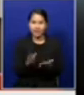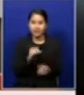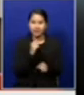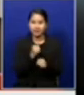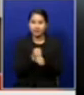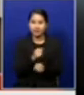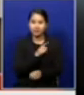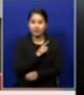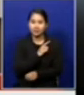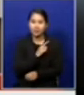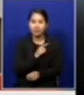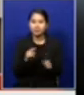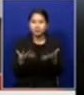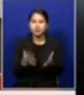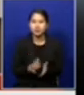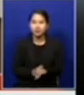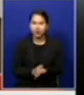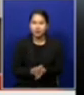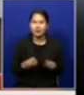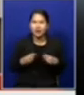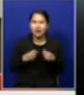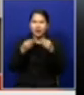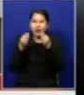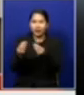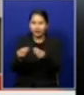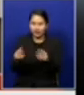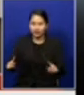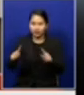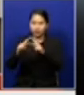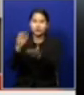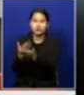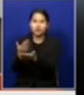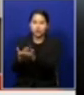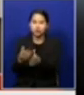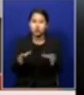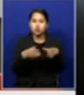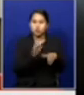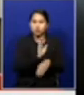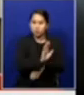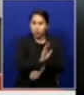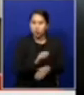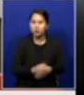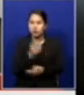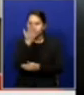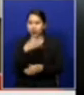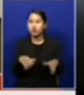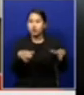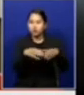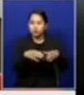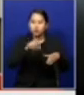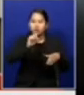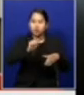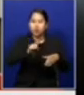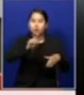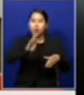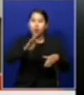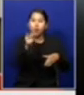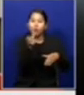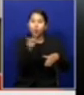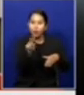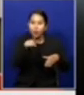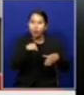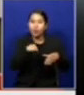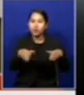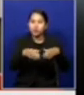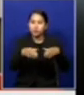าท่านแบ่งเฉพาะกระทรวงการคลังกับกลุ่มของท่านเพราะท่านไปตั้งสบค.ศูนย์บริหารในสถ